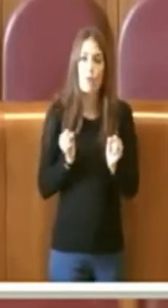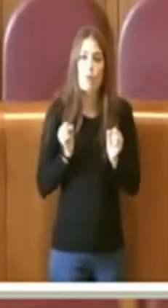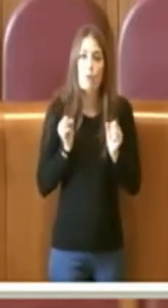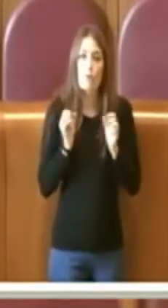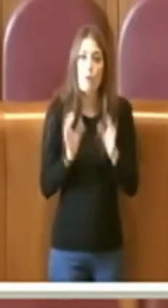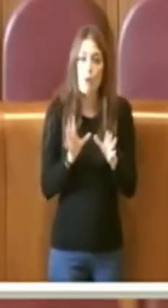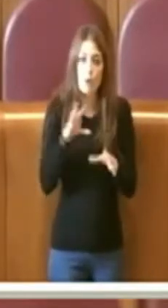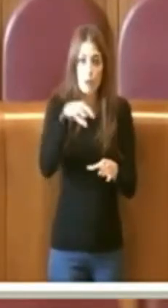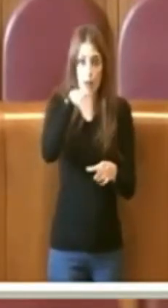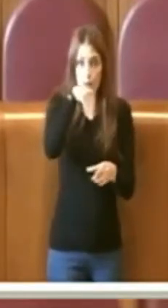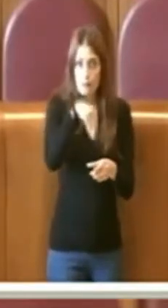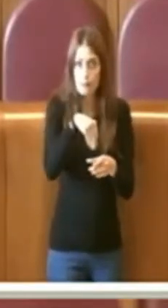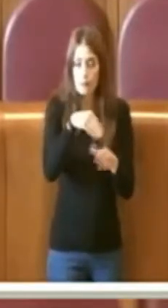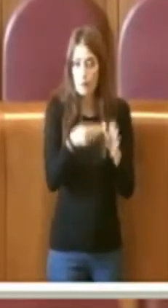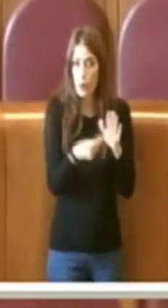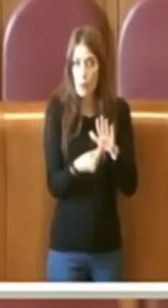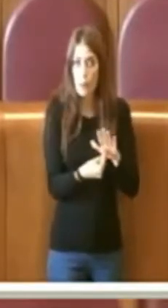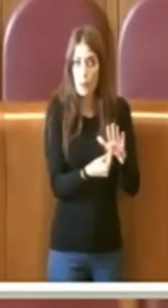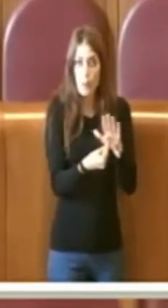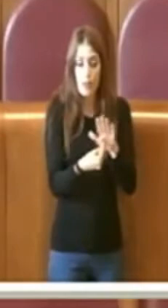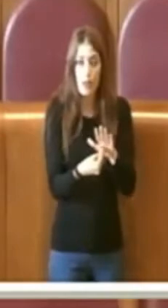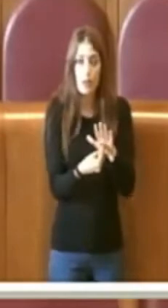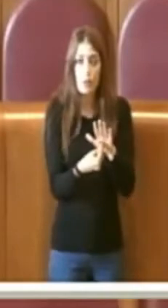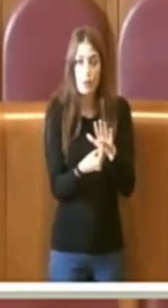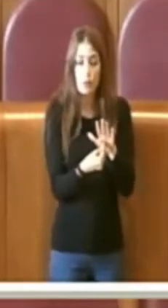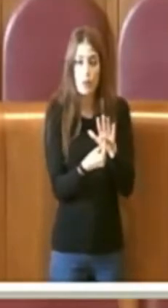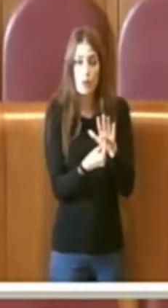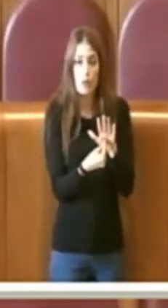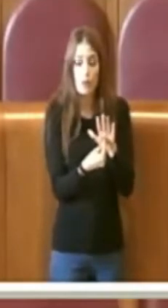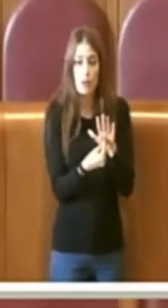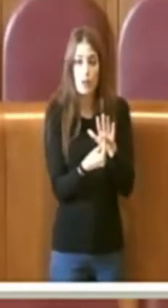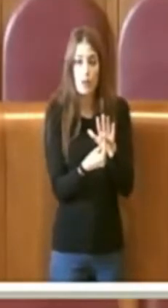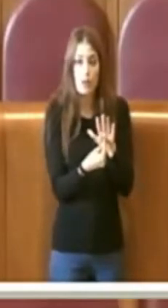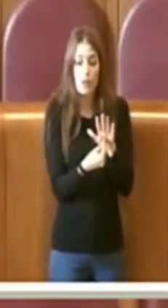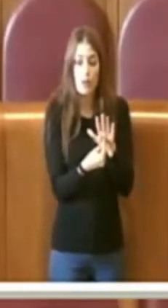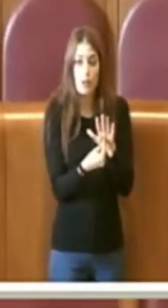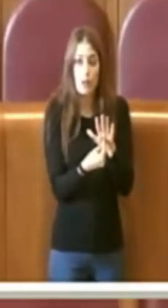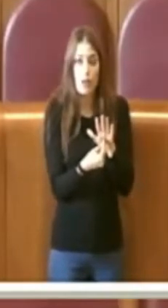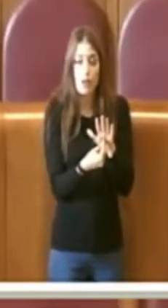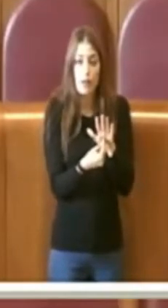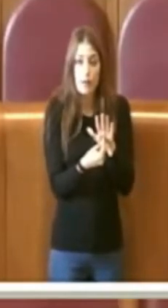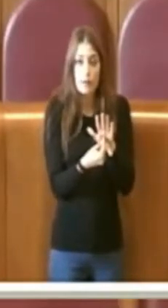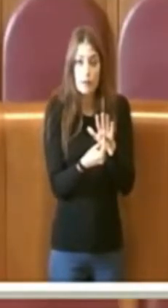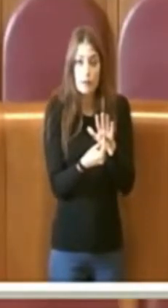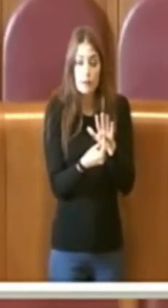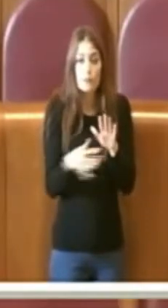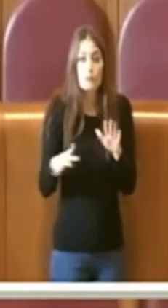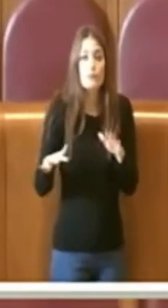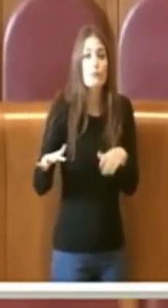stessi operatori del centro agroalimentare di destinare l'area che era